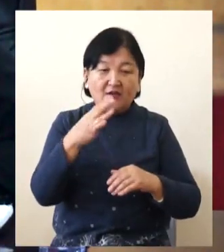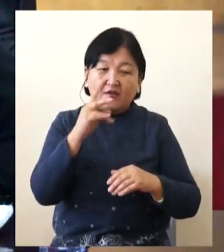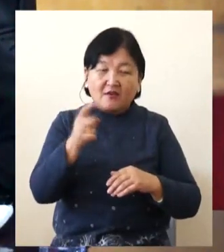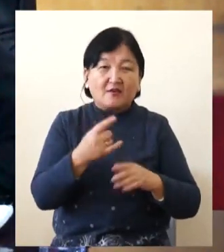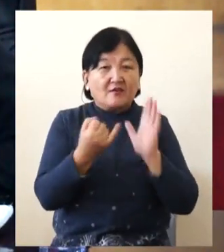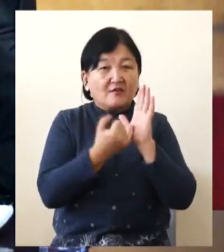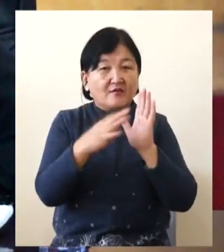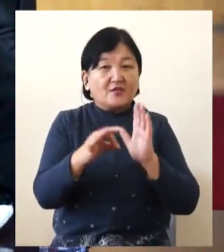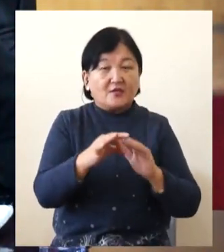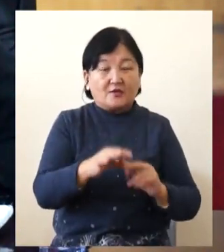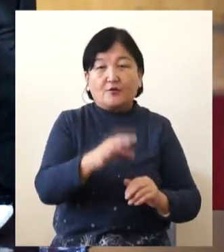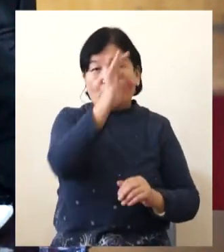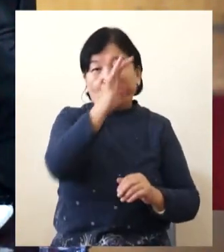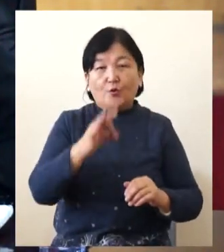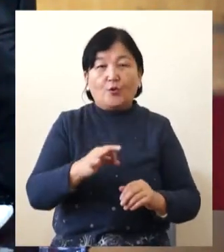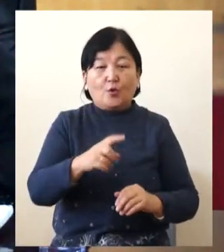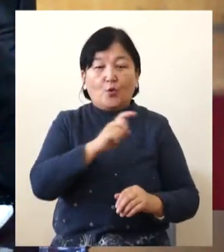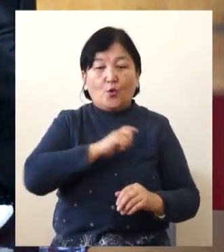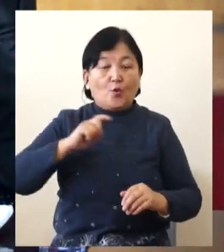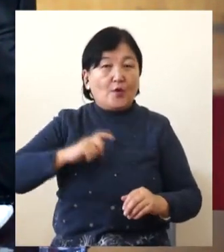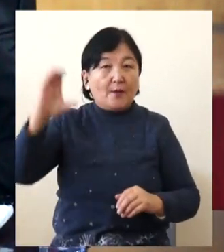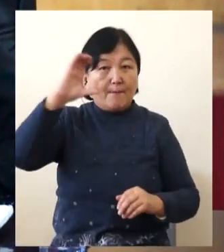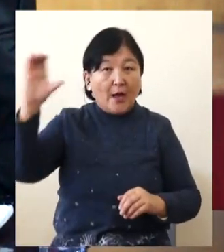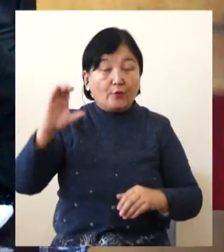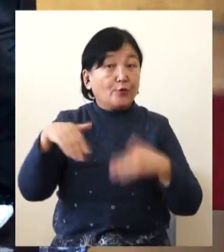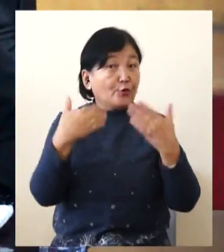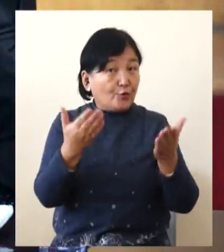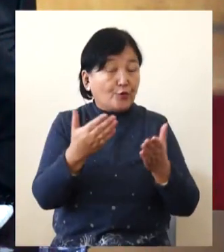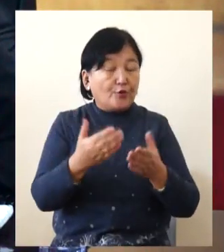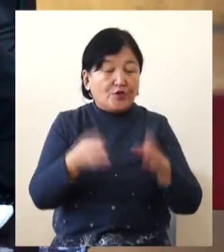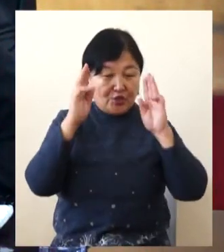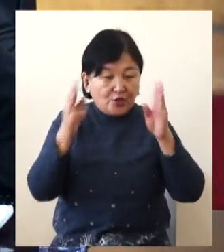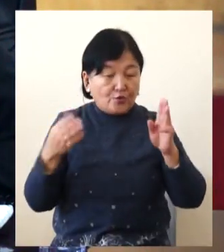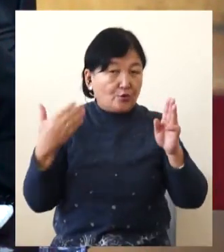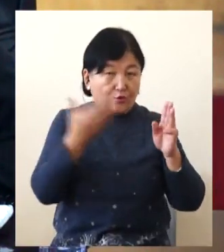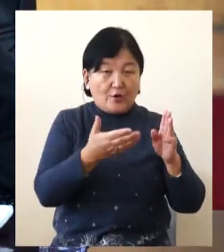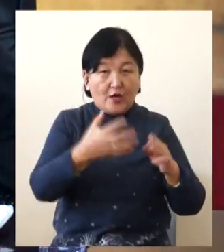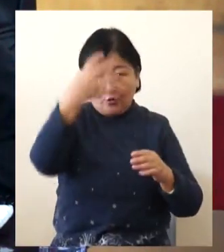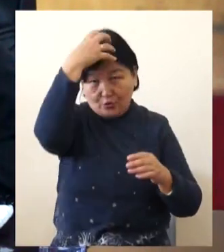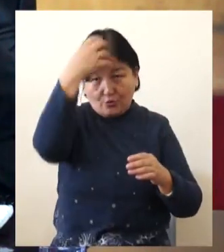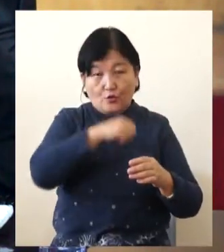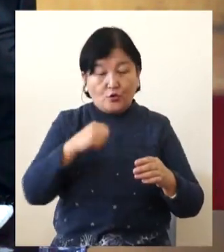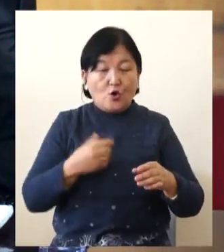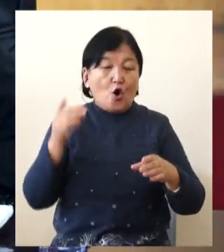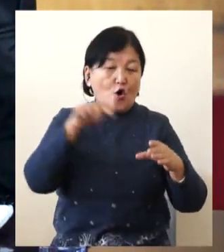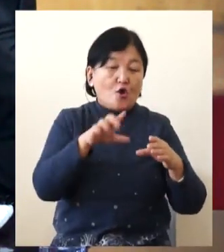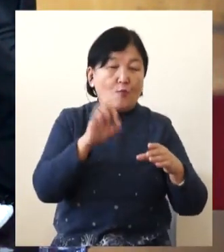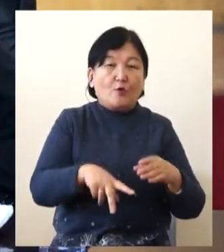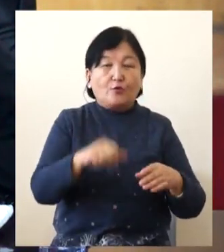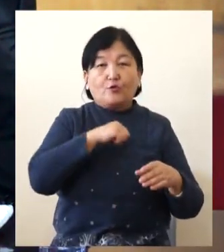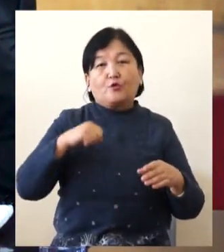бараг 60% нь хувийн салбарт өгжиж шийдвэр гаргахгүй бол төр орчхороо шийдвэр гаргахгүй өөрсдийнхөө